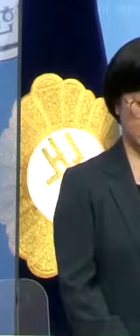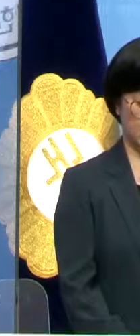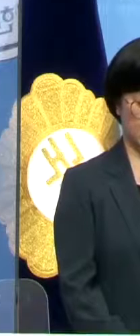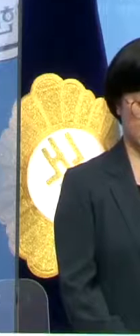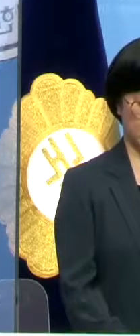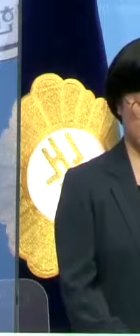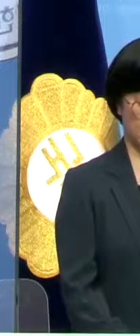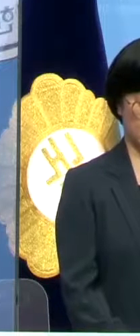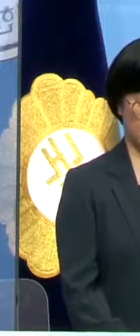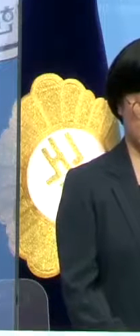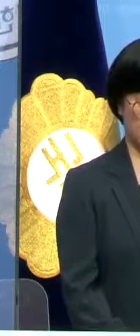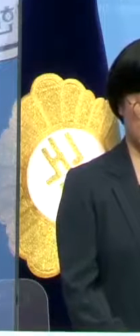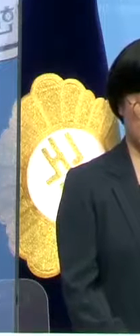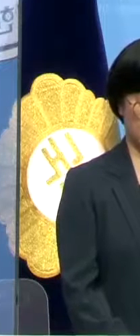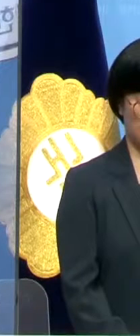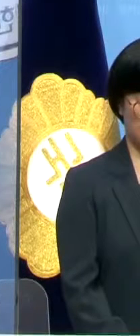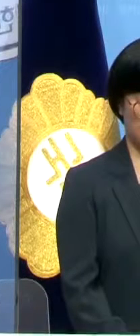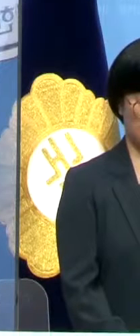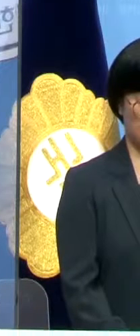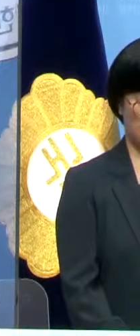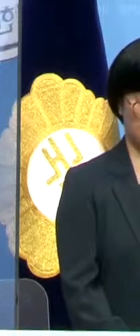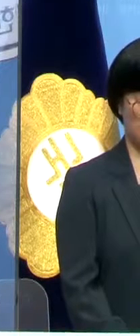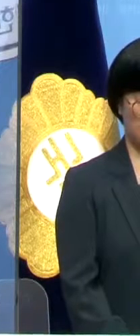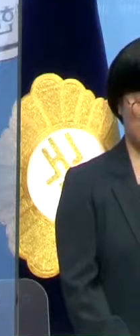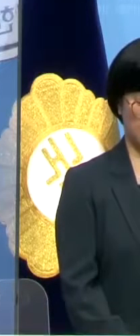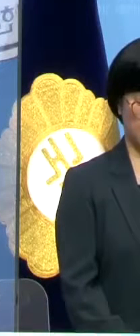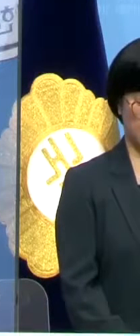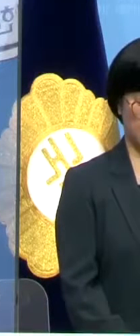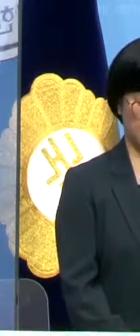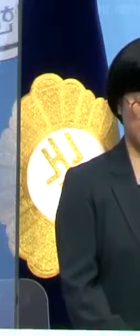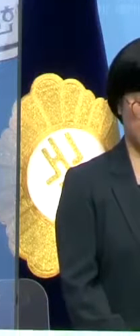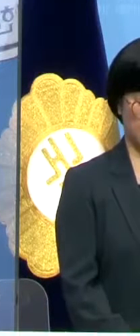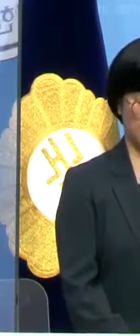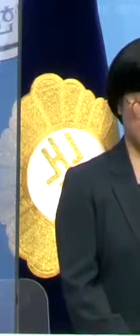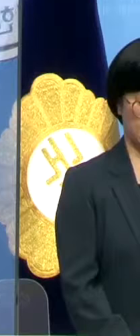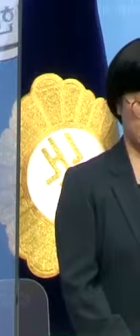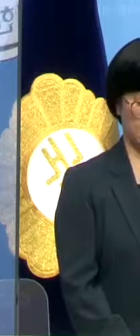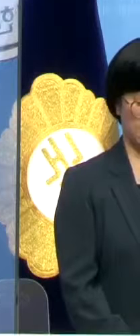wipe 3 캔디 막 d 만 쓰겠어